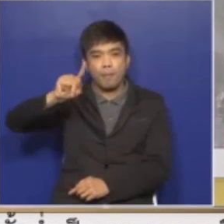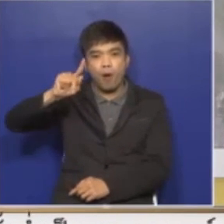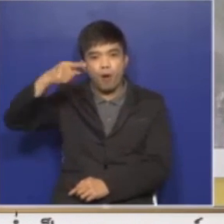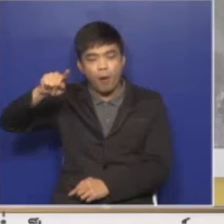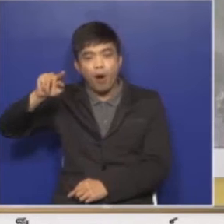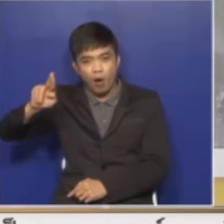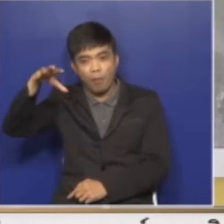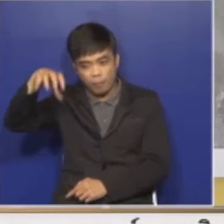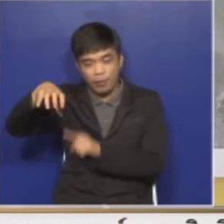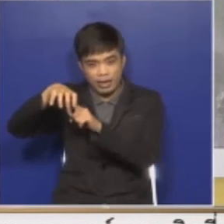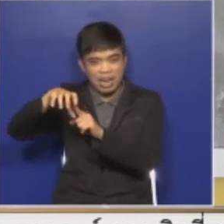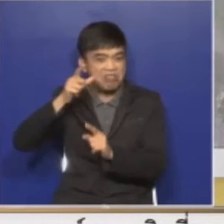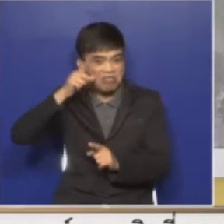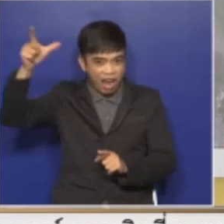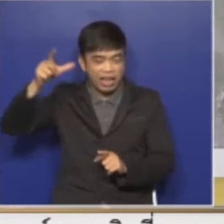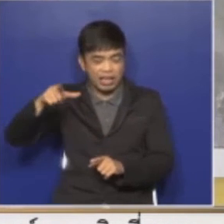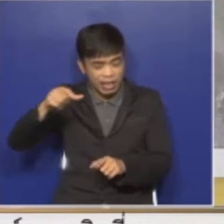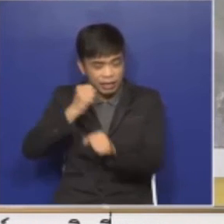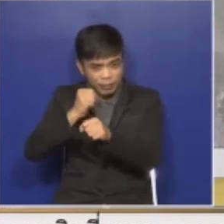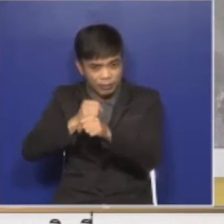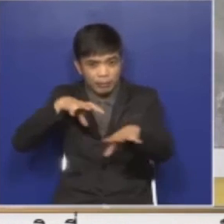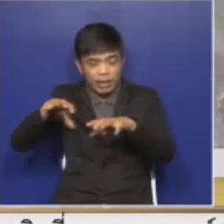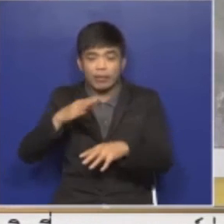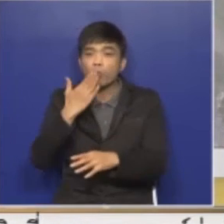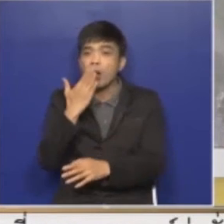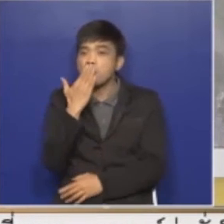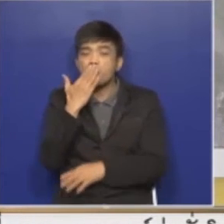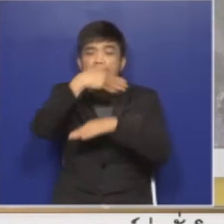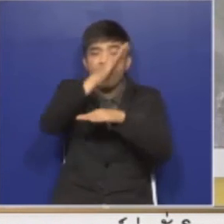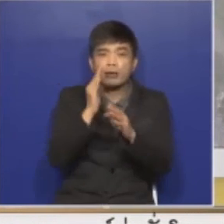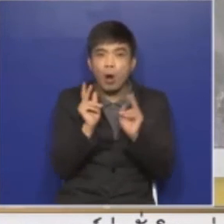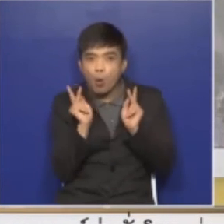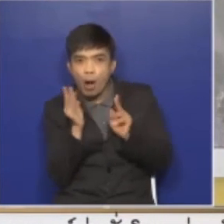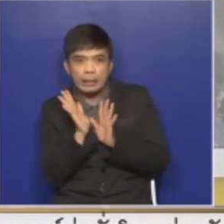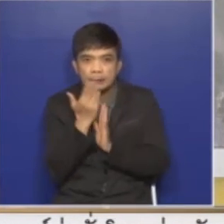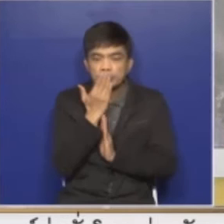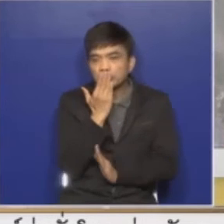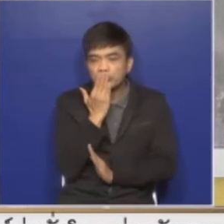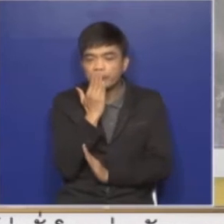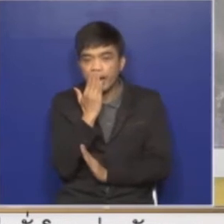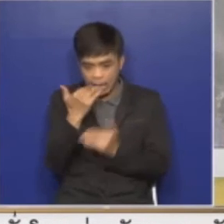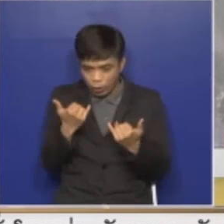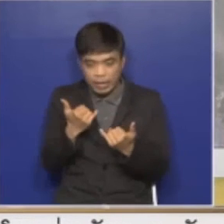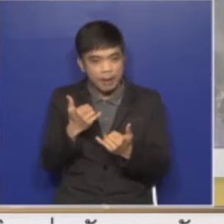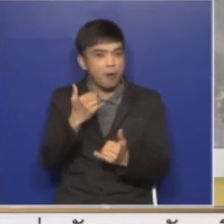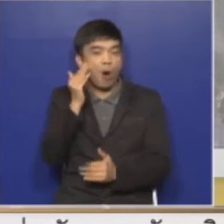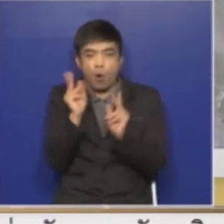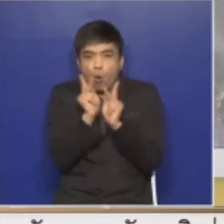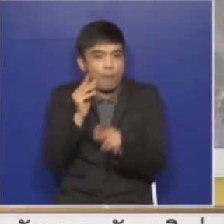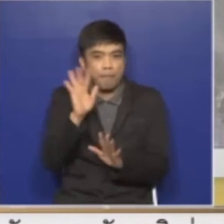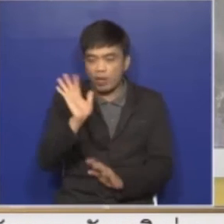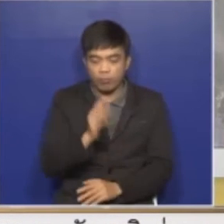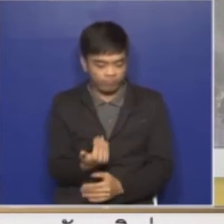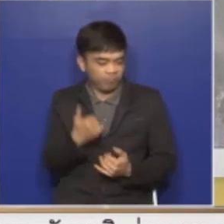ท่านแก้ปัญหายังไงท่านพูดข้างนอกได้ท่านพูดในสภาครับว่าท่านมีแนวคิดยังไงถ้าจะทำยังไงแต่